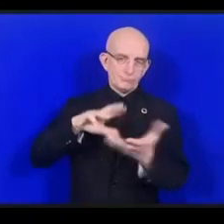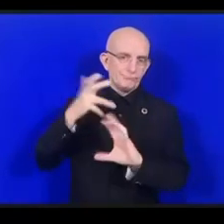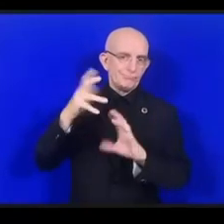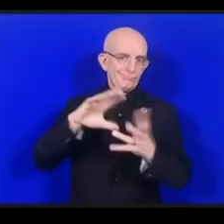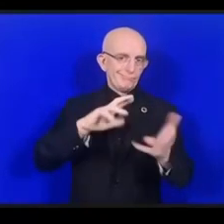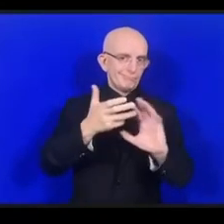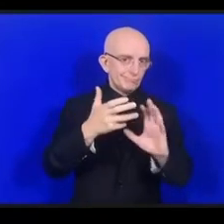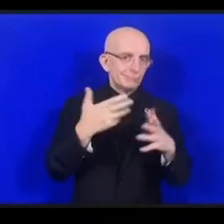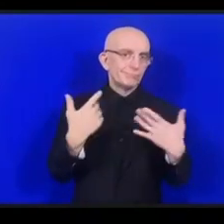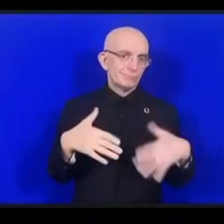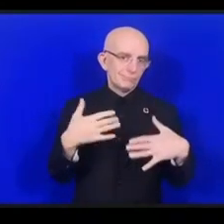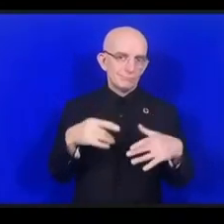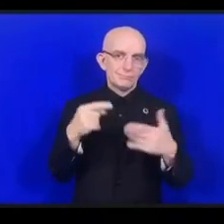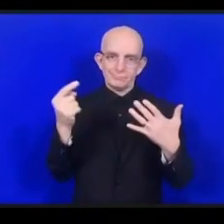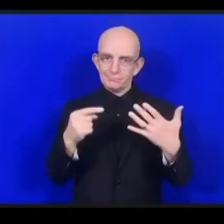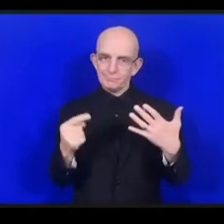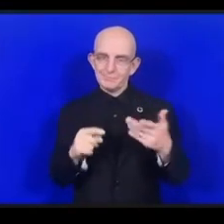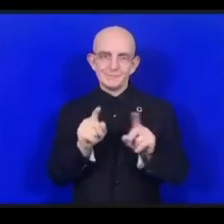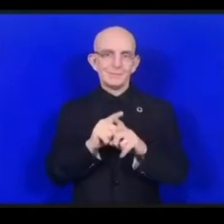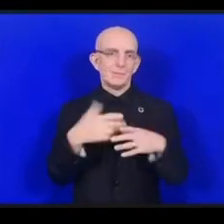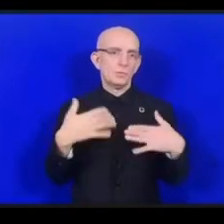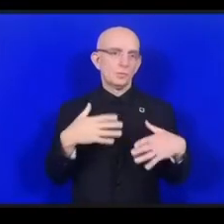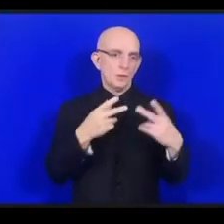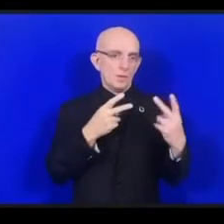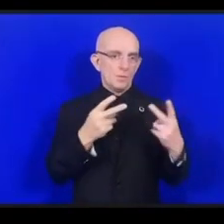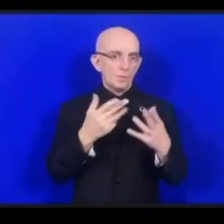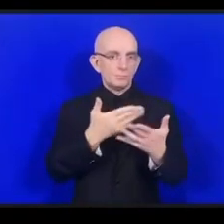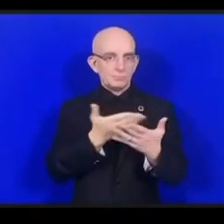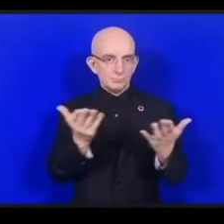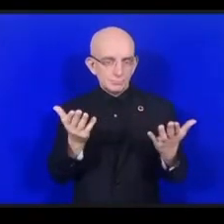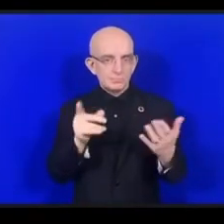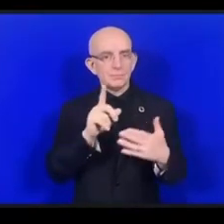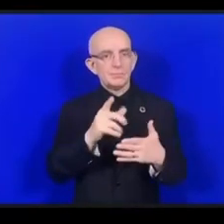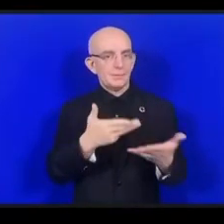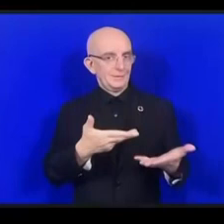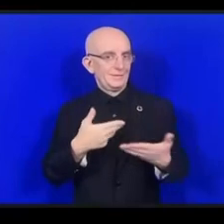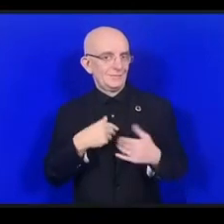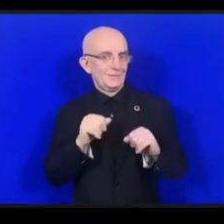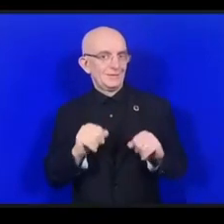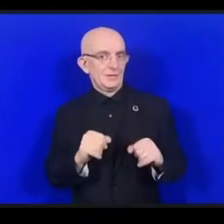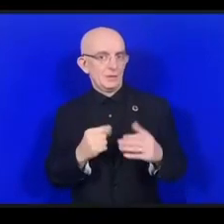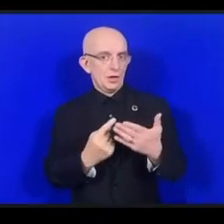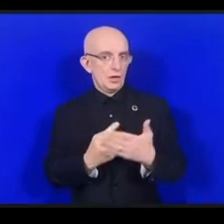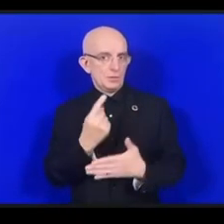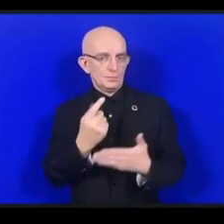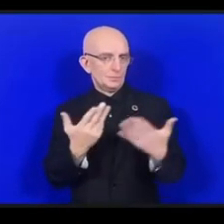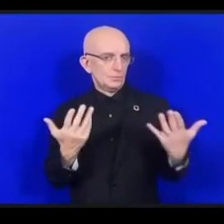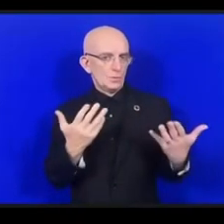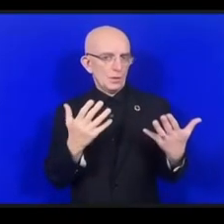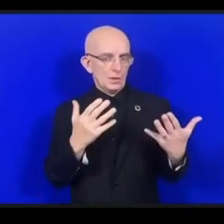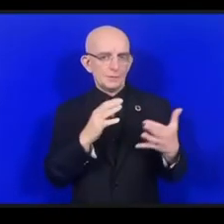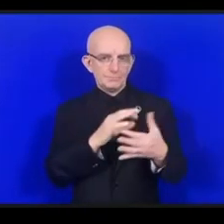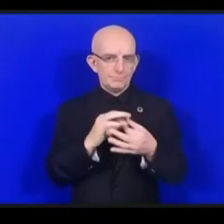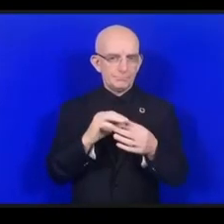其他的问题。这就是让我想到，